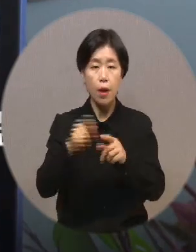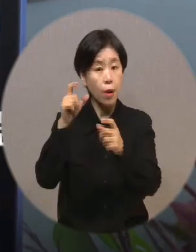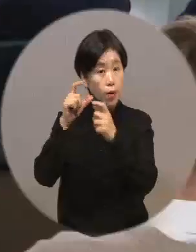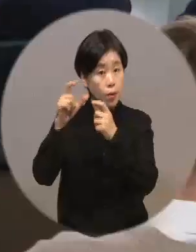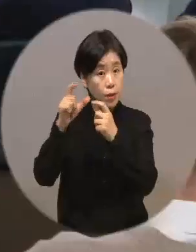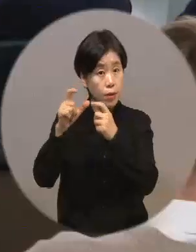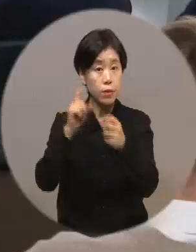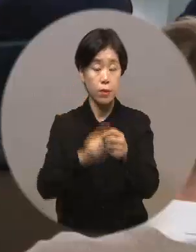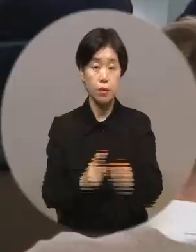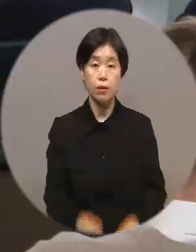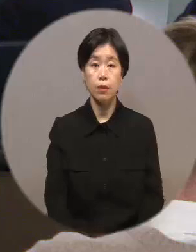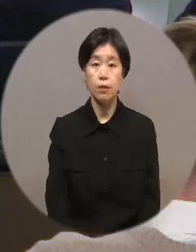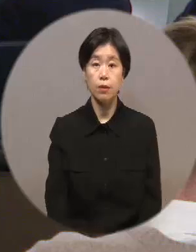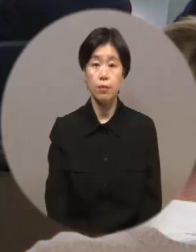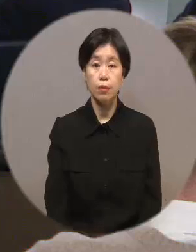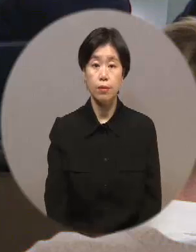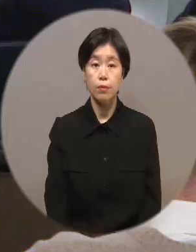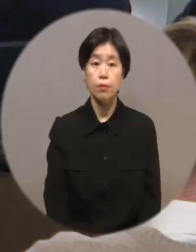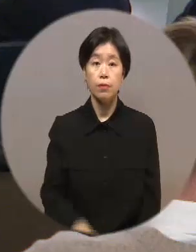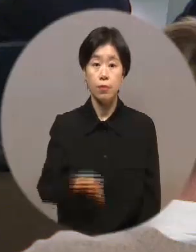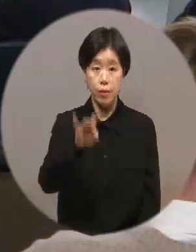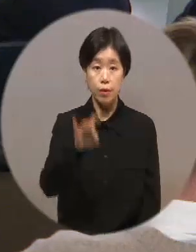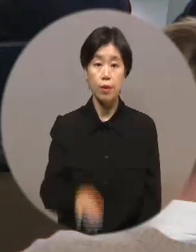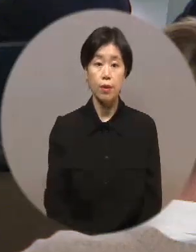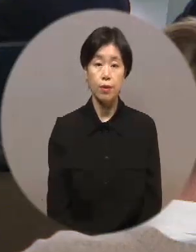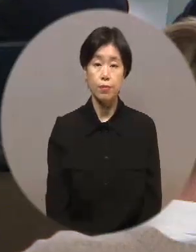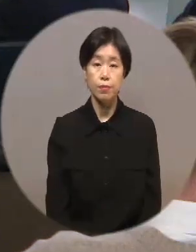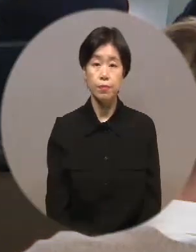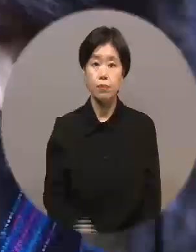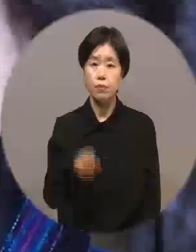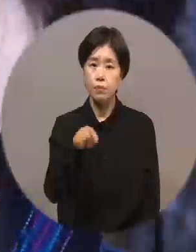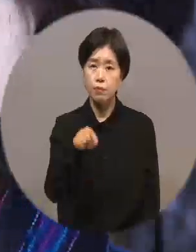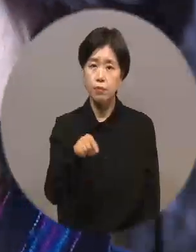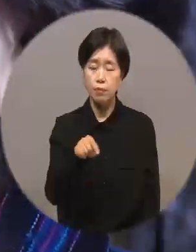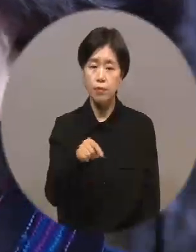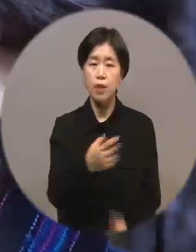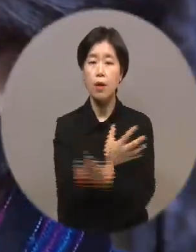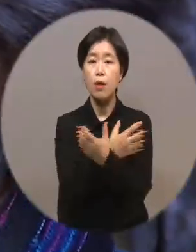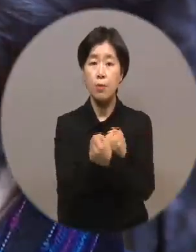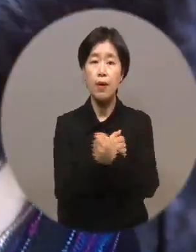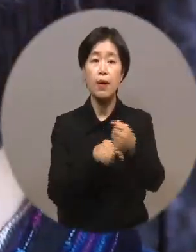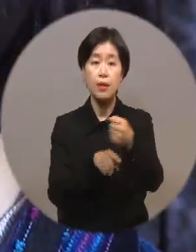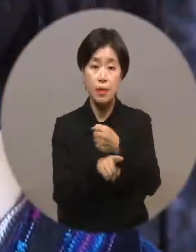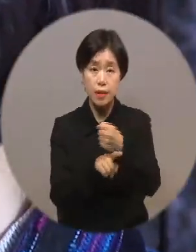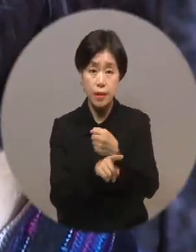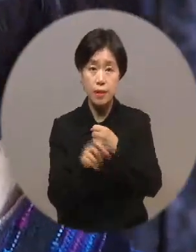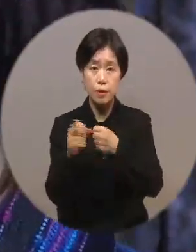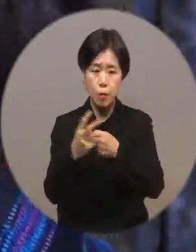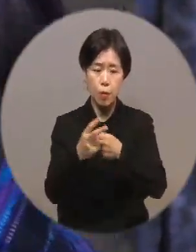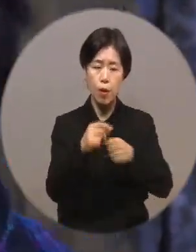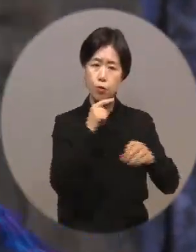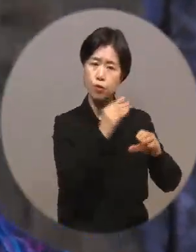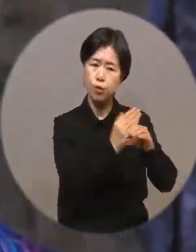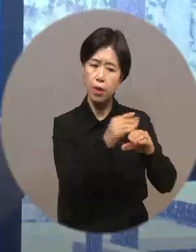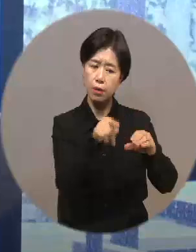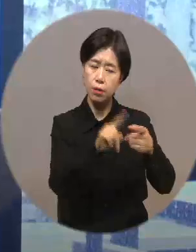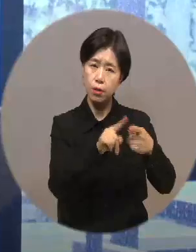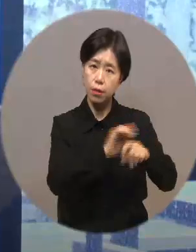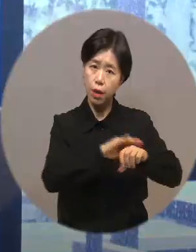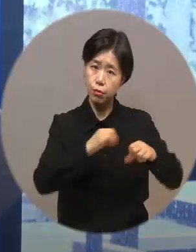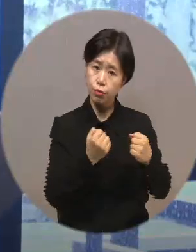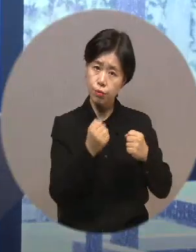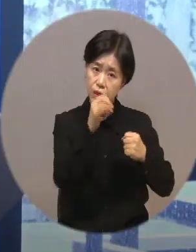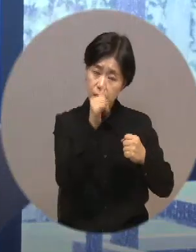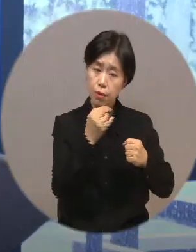마련했습니다. 먼저 여성차별철폐협약의 의의와 북한의 이행 실태를 살펴봤는데요.